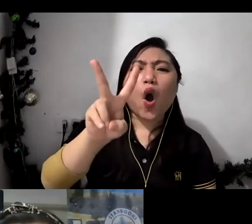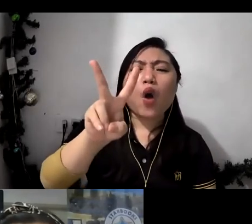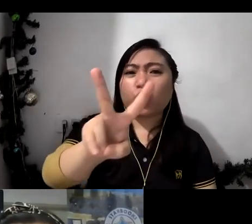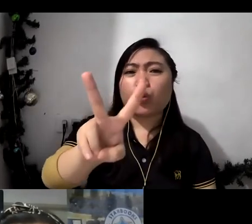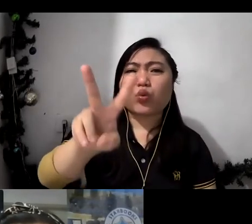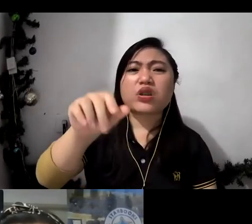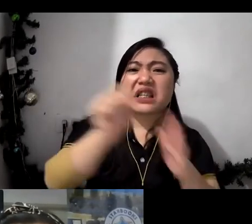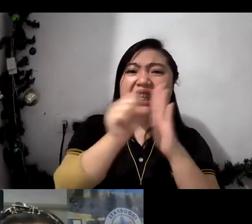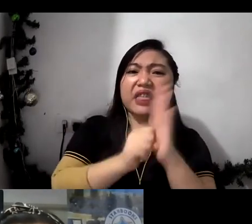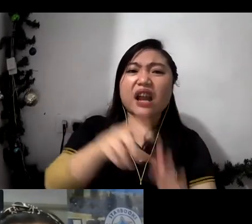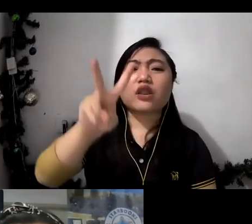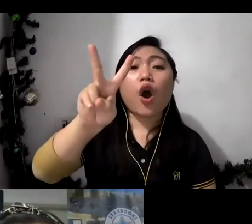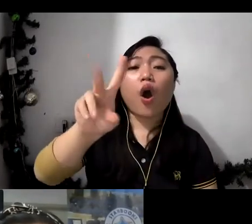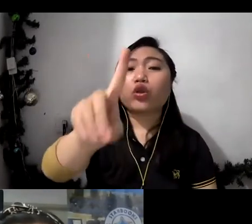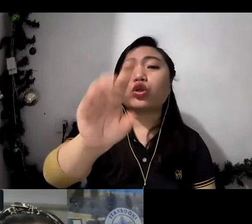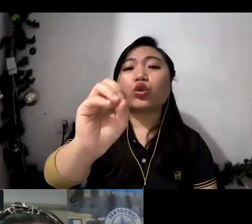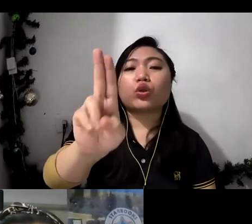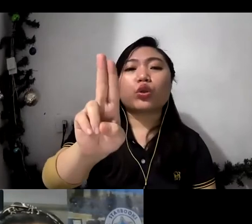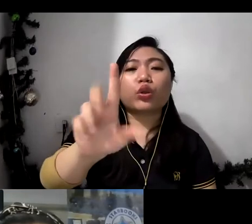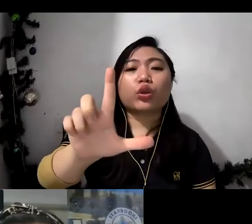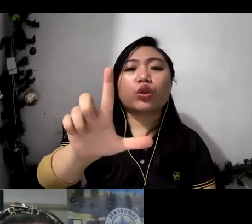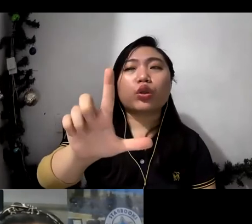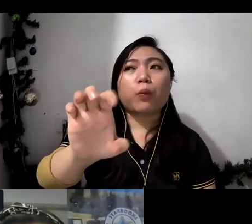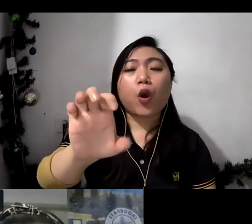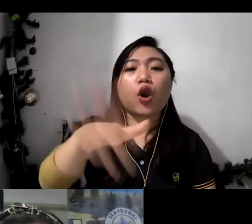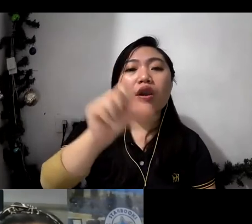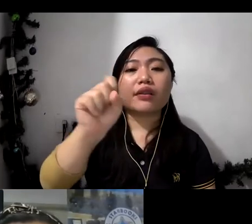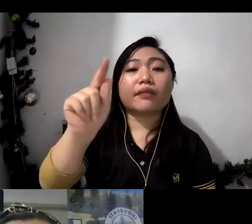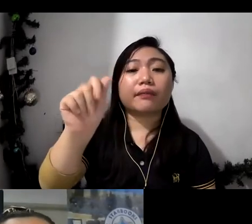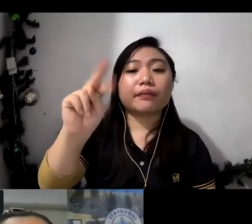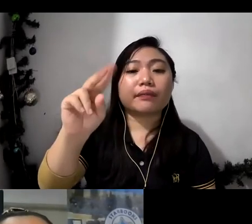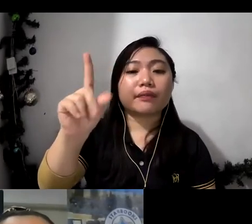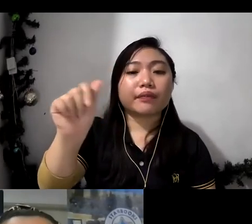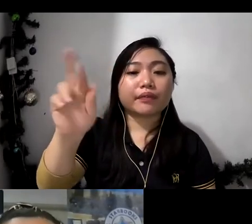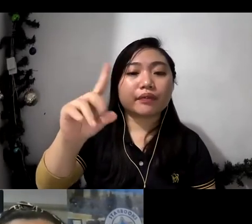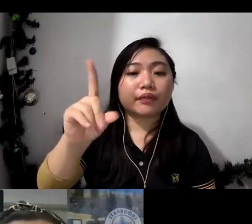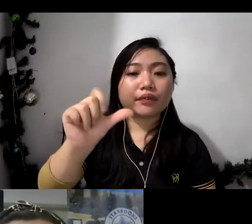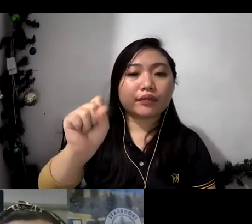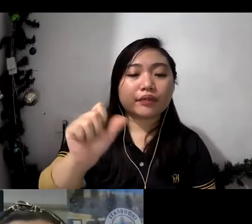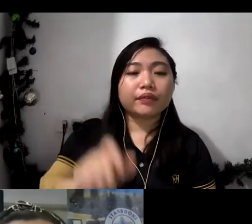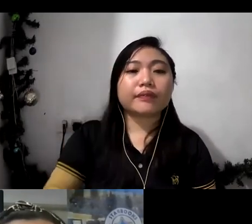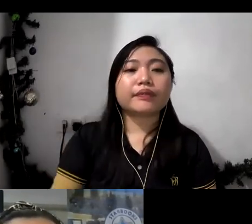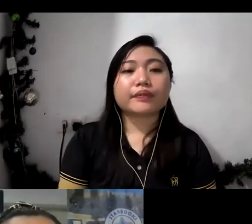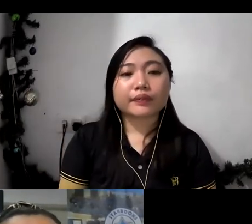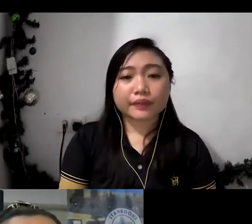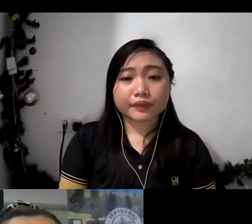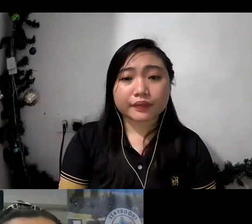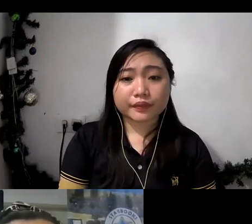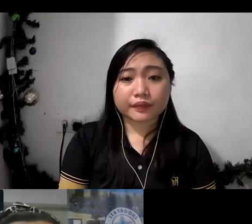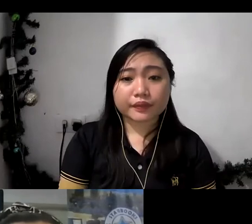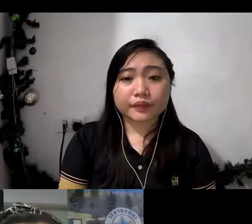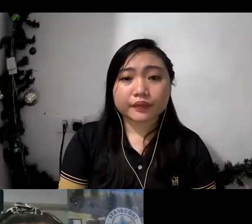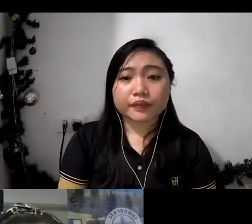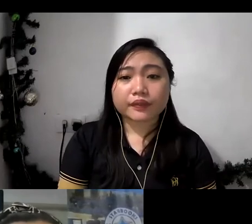sa anti-bawsi, meron po kayo sa revised penal code. No? Meron po tayo dyan. Maraming salamat. Okay, ma'am,